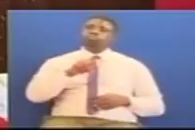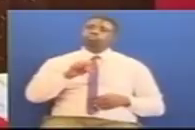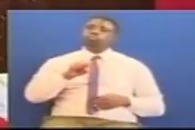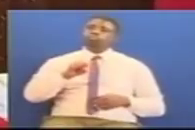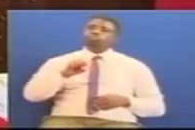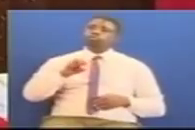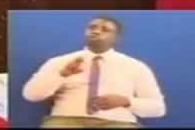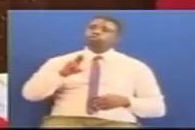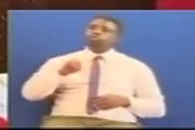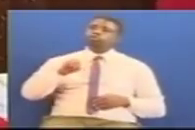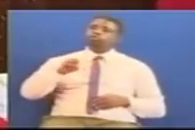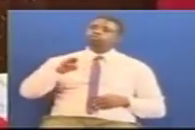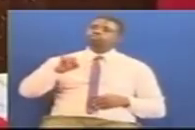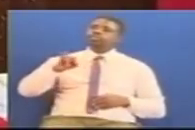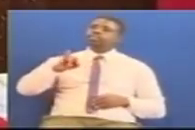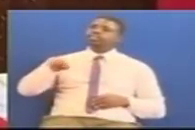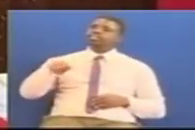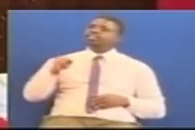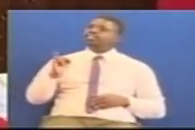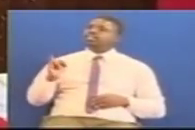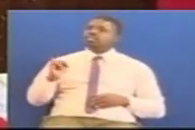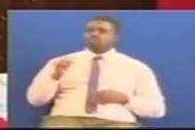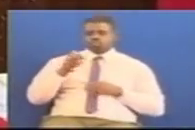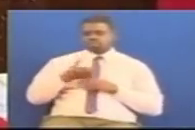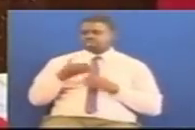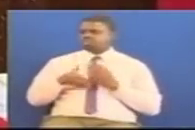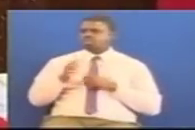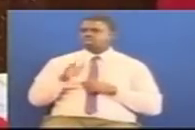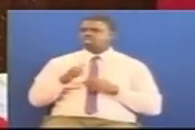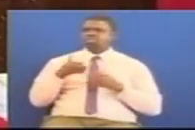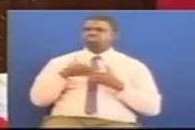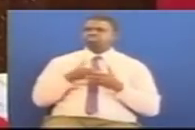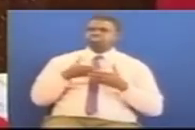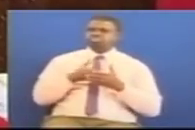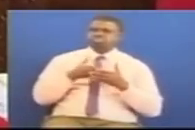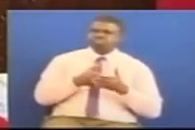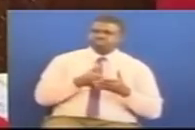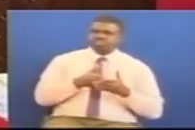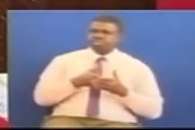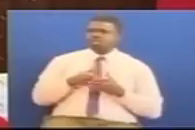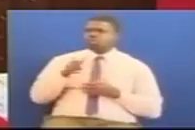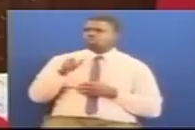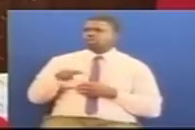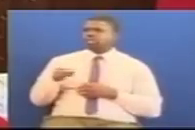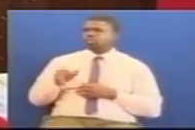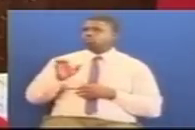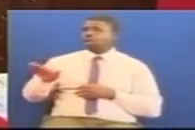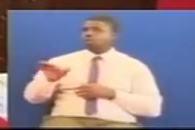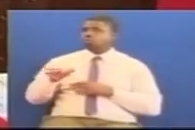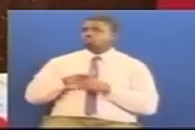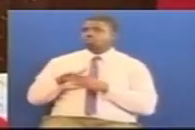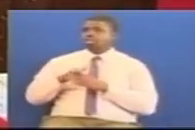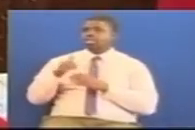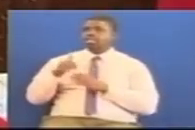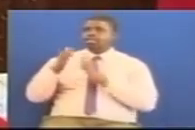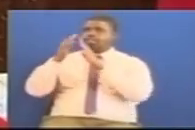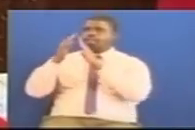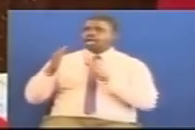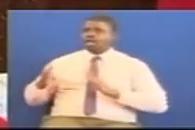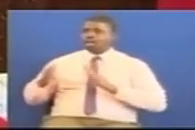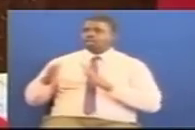sana, hivyo kuwafanya wananchi wa jimbo la Lulindi kutumia minara iliyoko Msumbiji. Je, Mheshimiwa